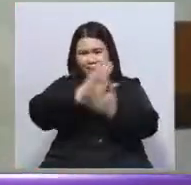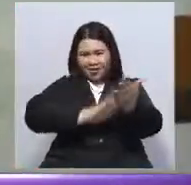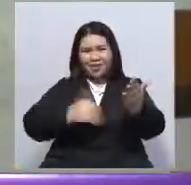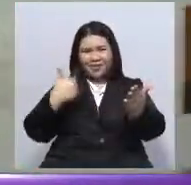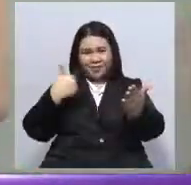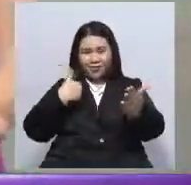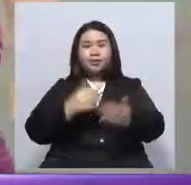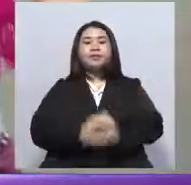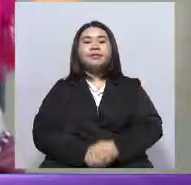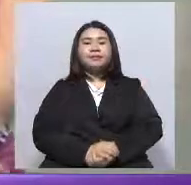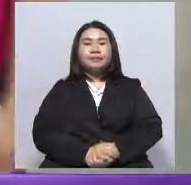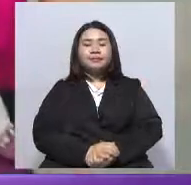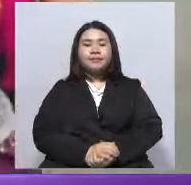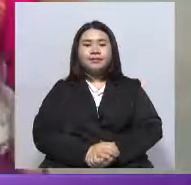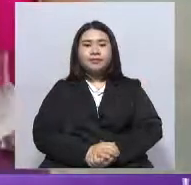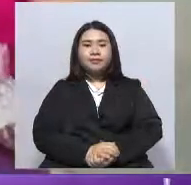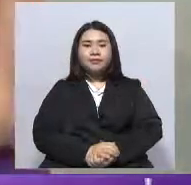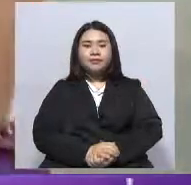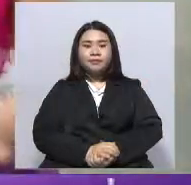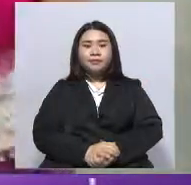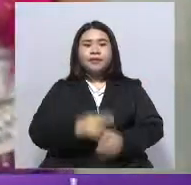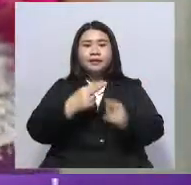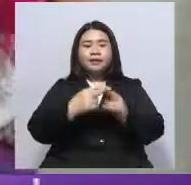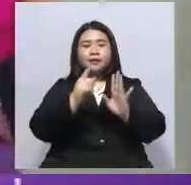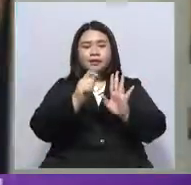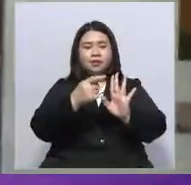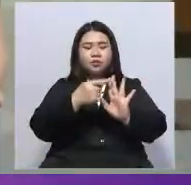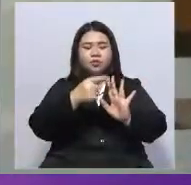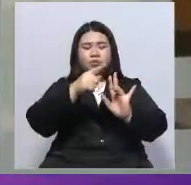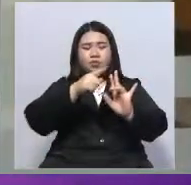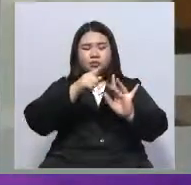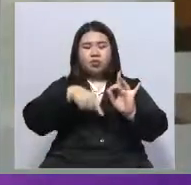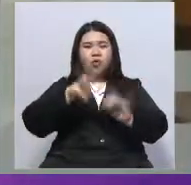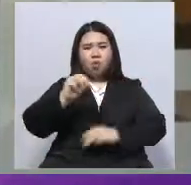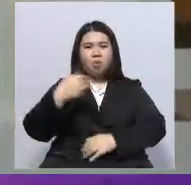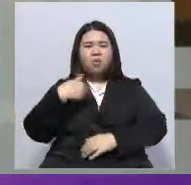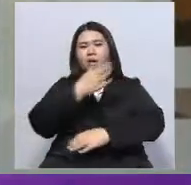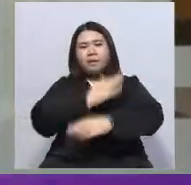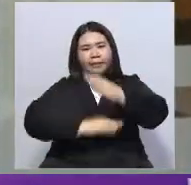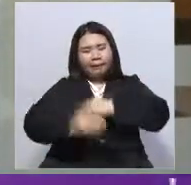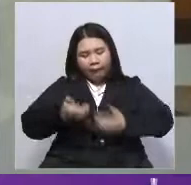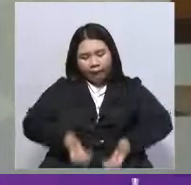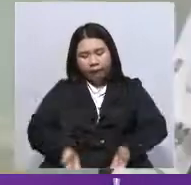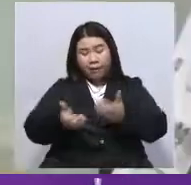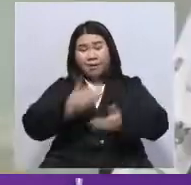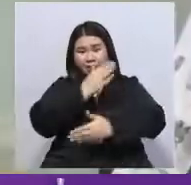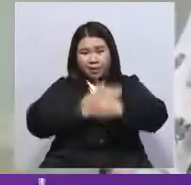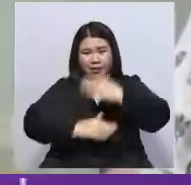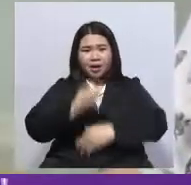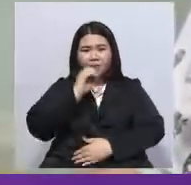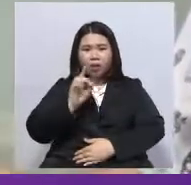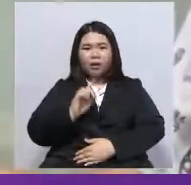องขณะที่คุณอุ้มบุญหมายเขาหรือน้องอุ้มนะครับสาวประเภท2ที่พิการมาตั้งแต่กำเนิดก็ระบุว่